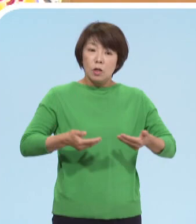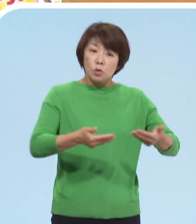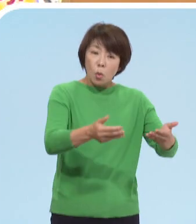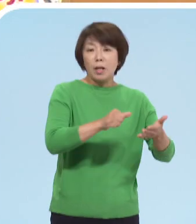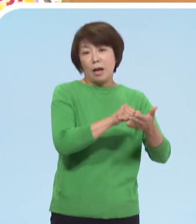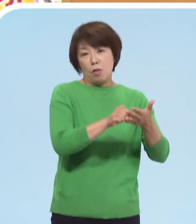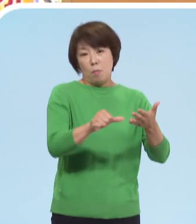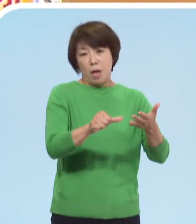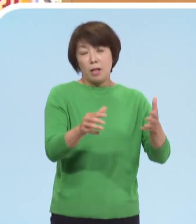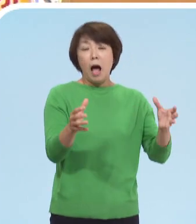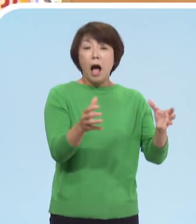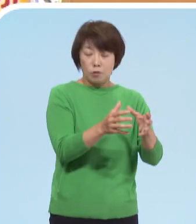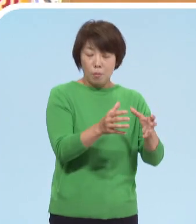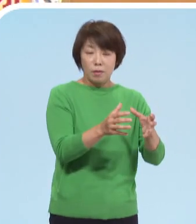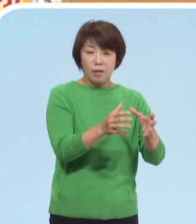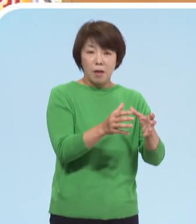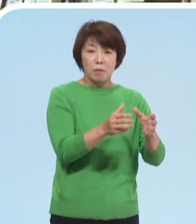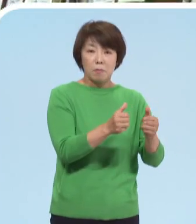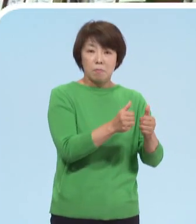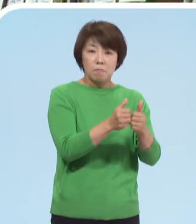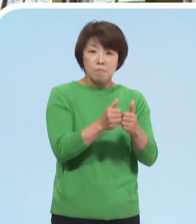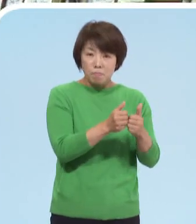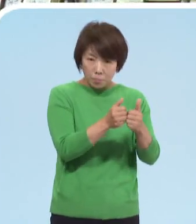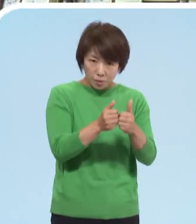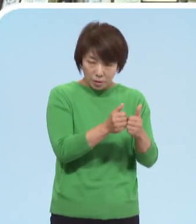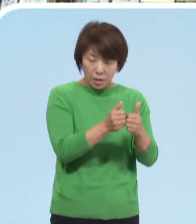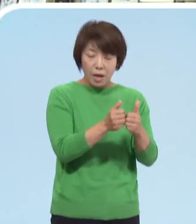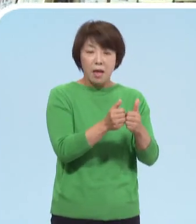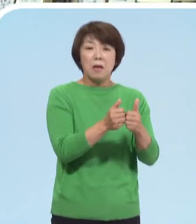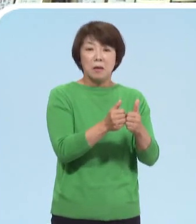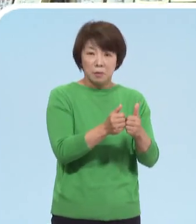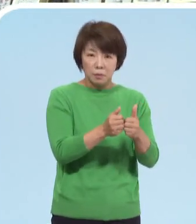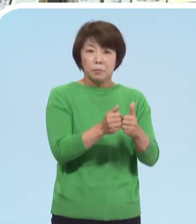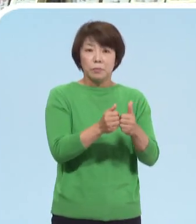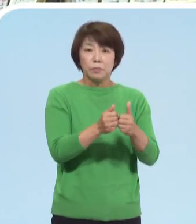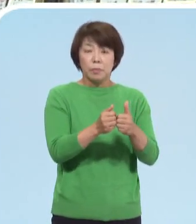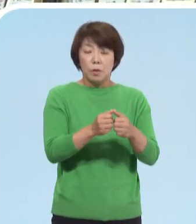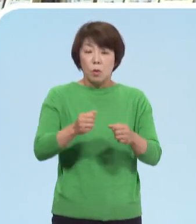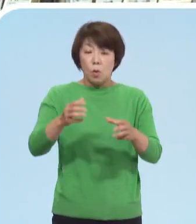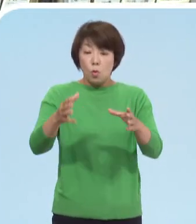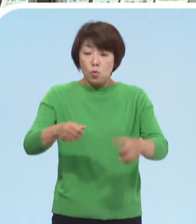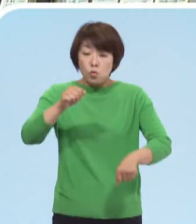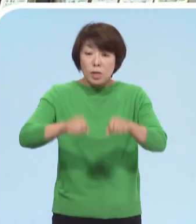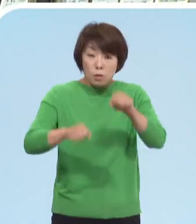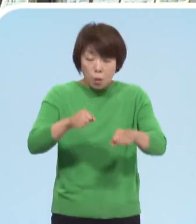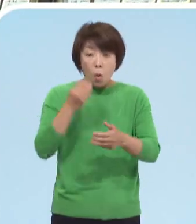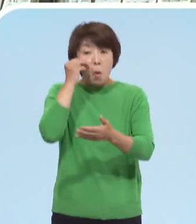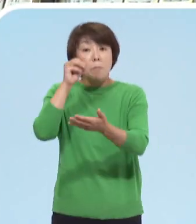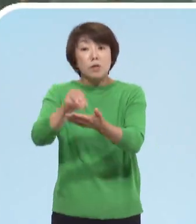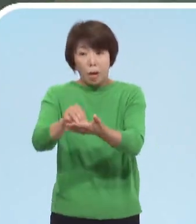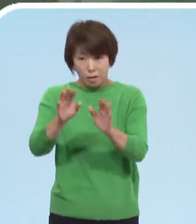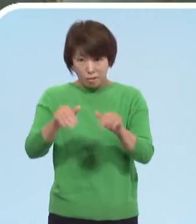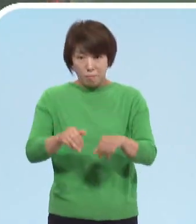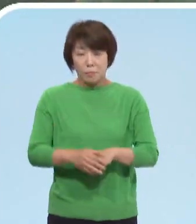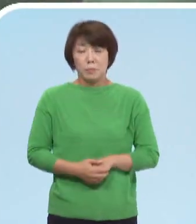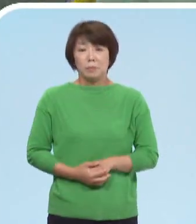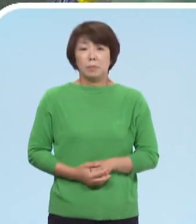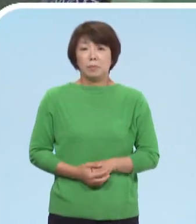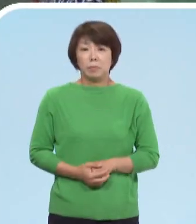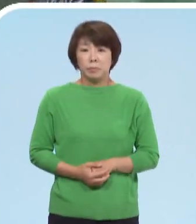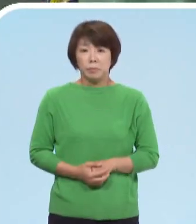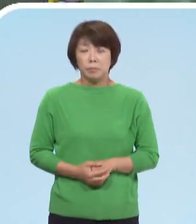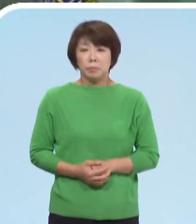この商店街の人が企画委員になって音楽イベントの考えていたところにこの筋盤井野に出会って、